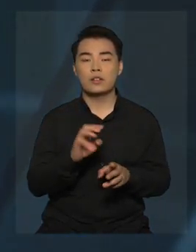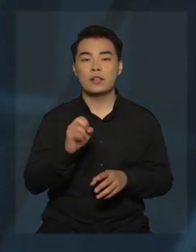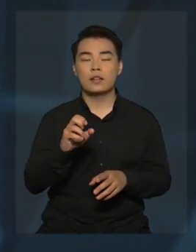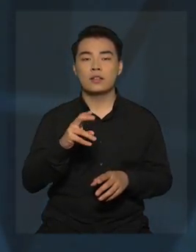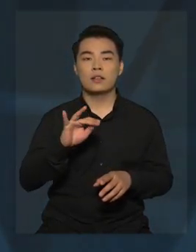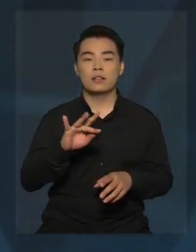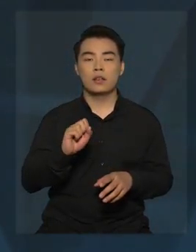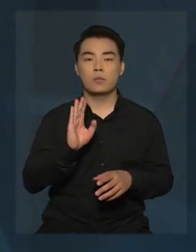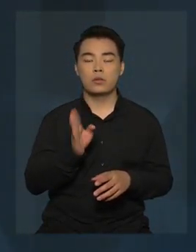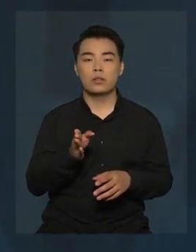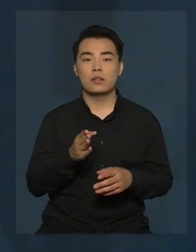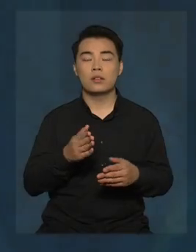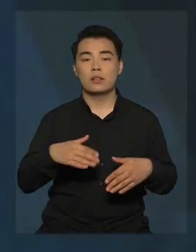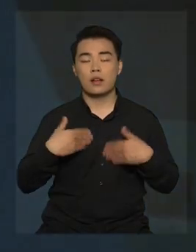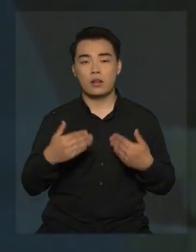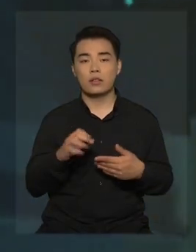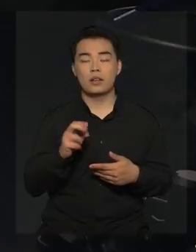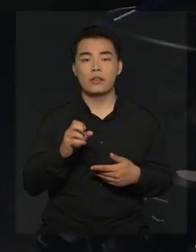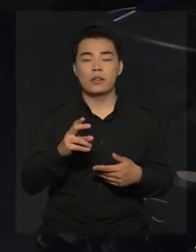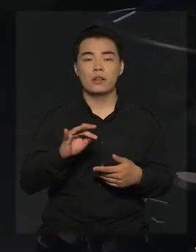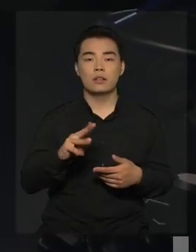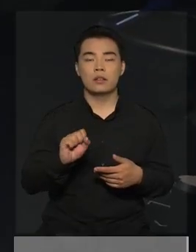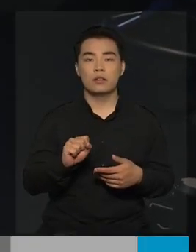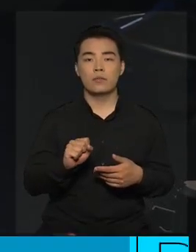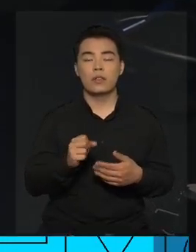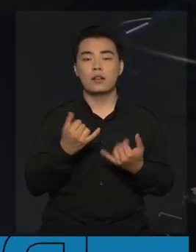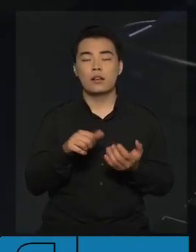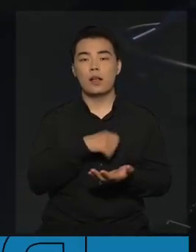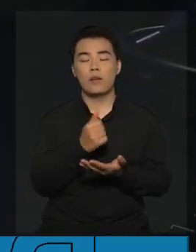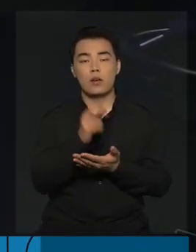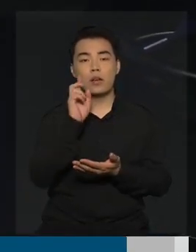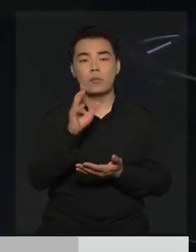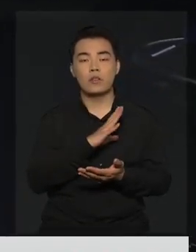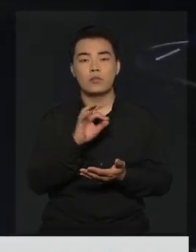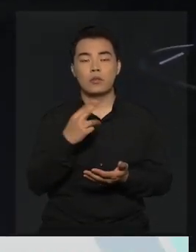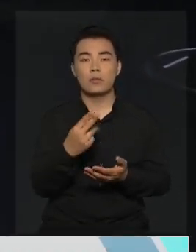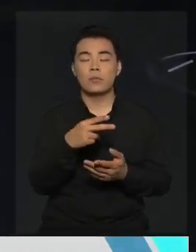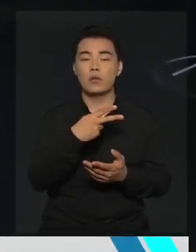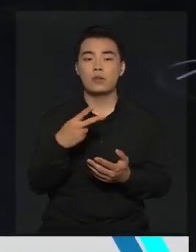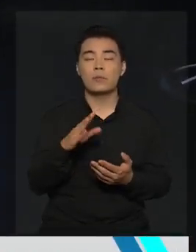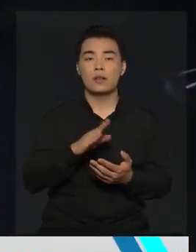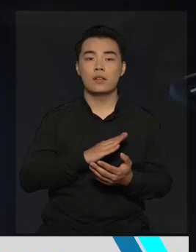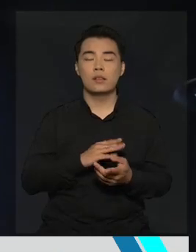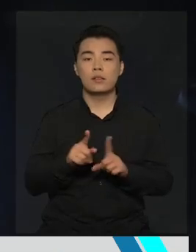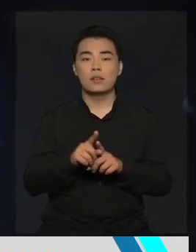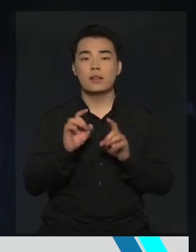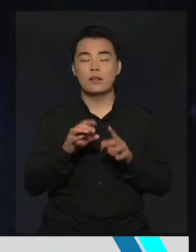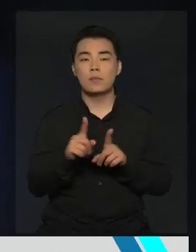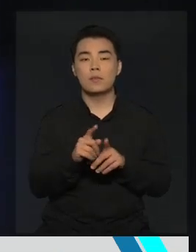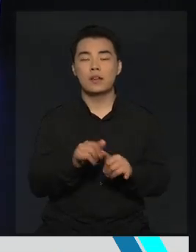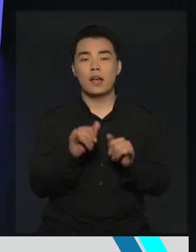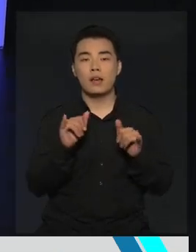Смышляевой. Екатерина Васильевна, здравствуйте. Добрый вечер. Глава государства в социальном блоке выступления предусмотрел меры по